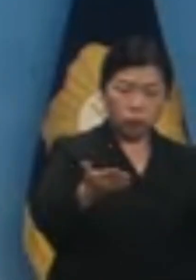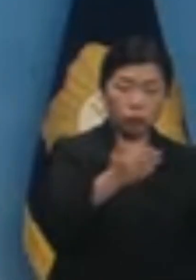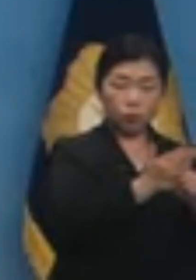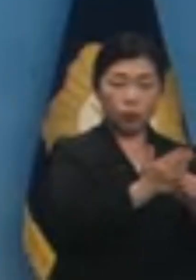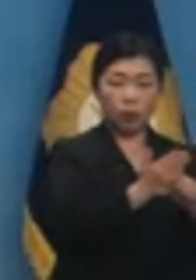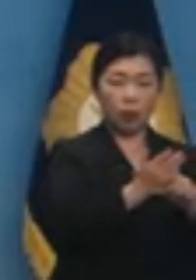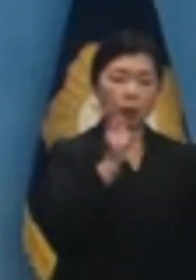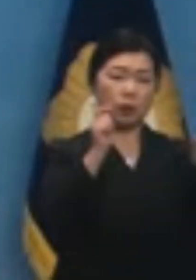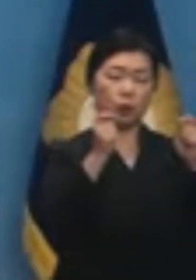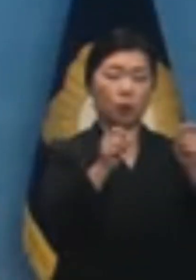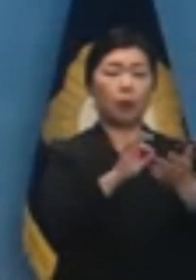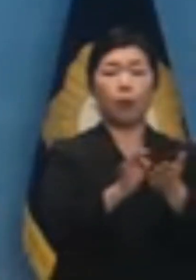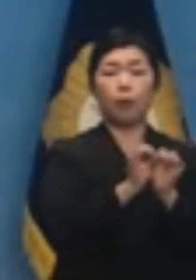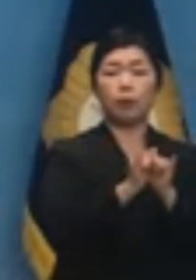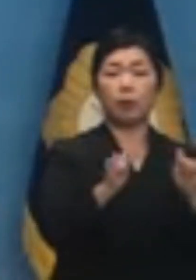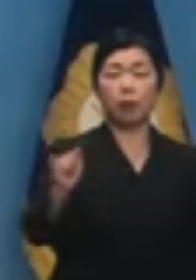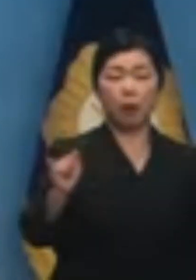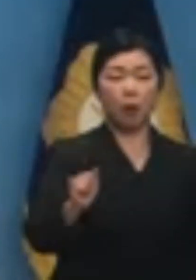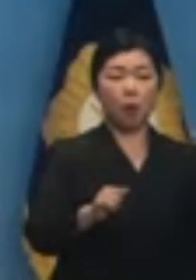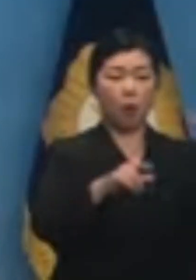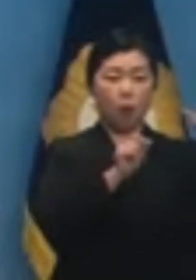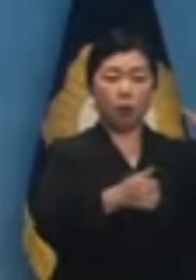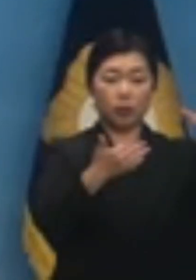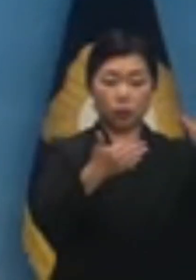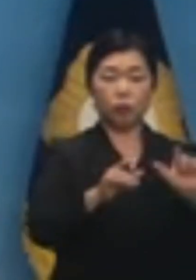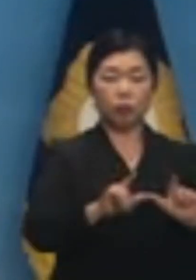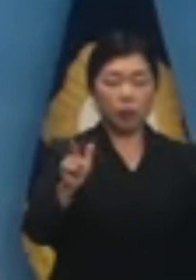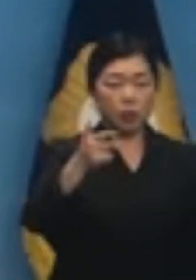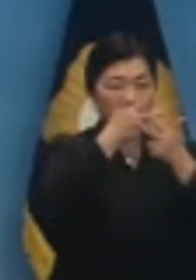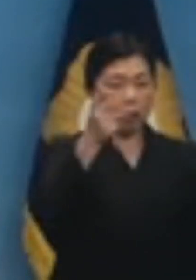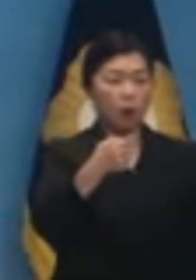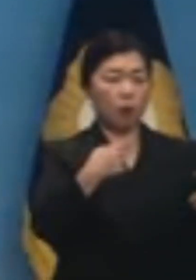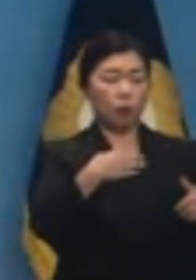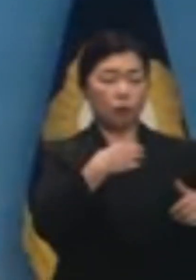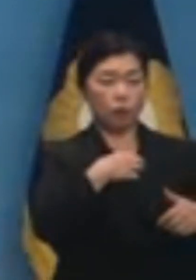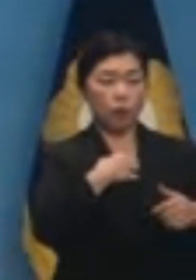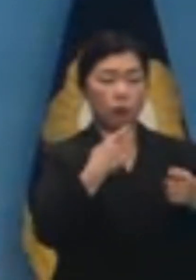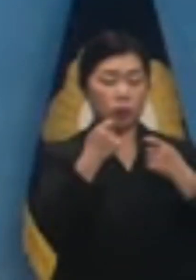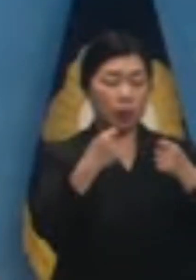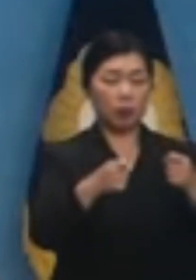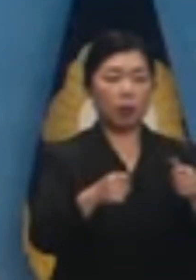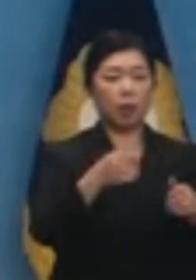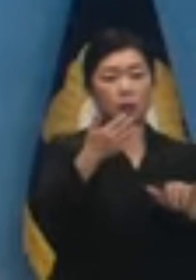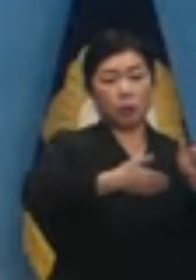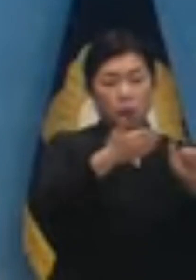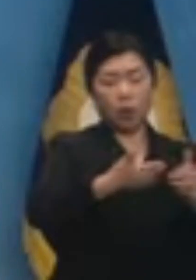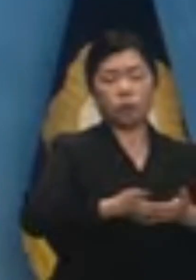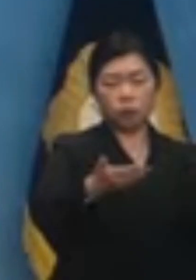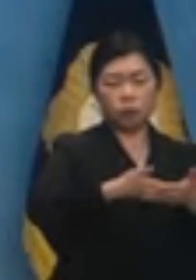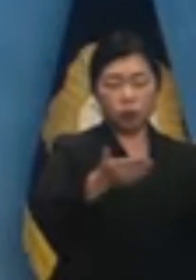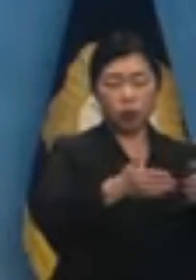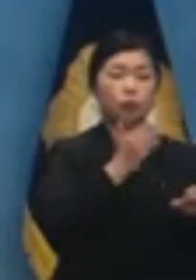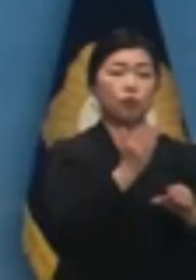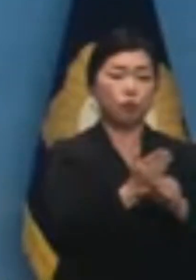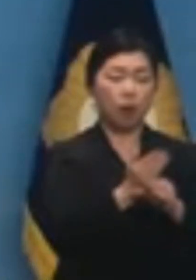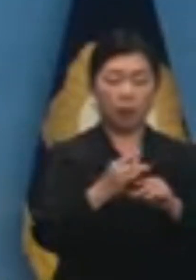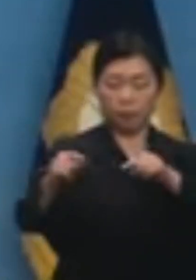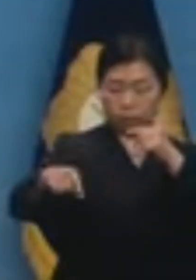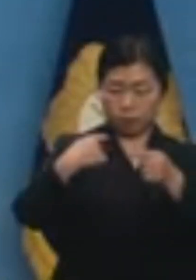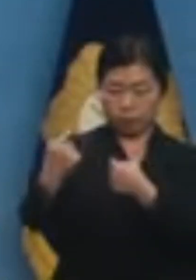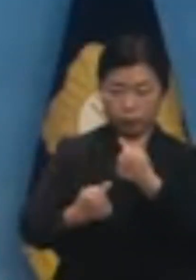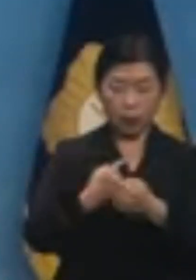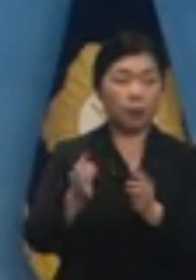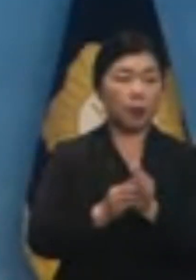19일 틱톡 이용자가 이재명 후보 신변을 위협하는 내용의 영상을 지속적으로 유포한다는 제보가 민주파출소에